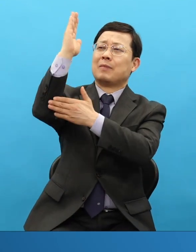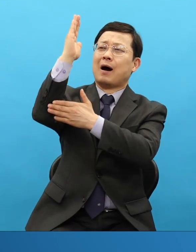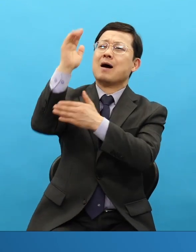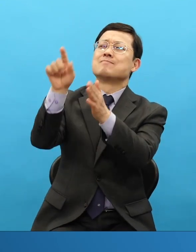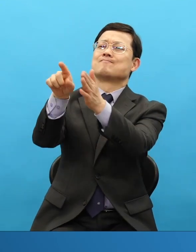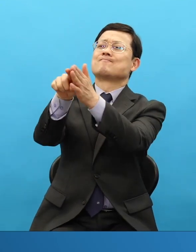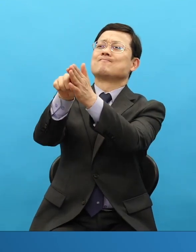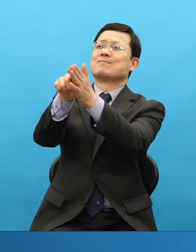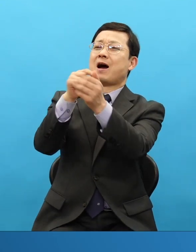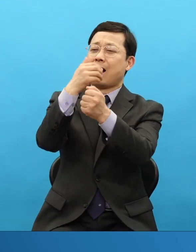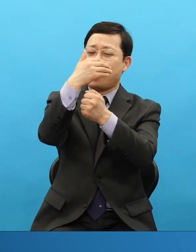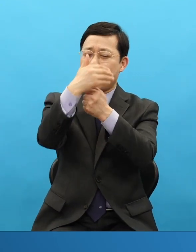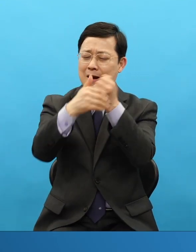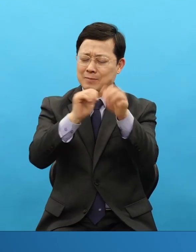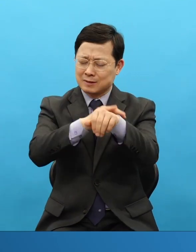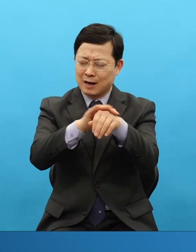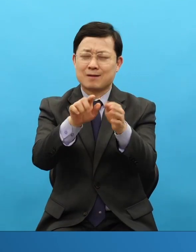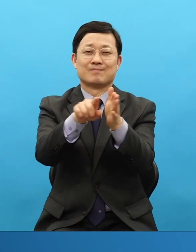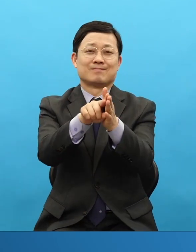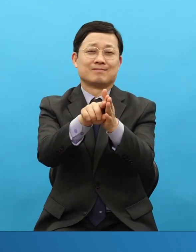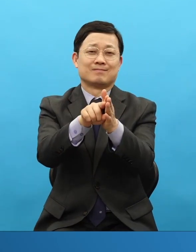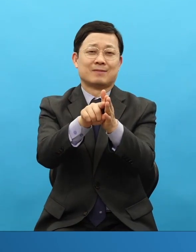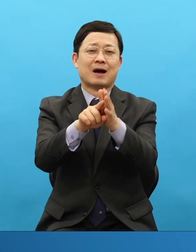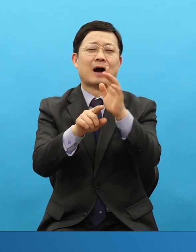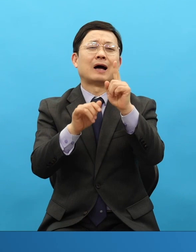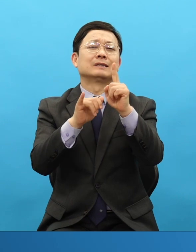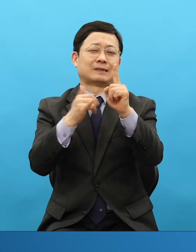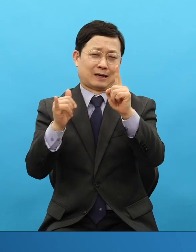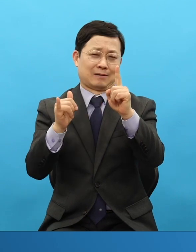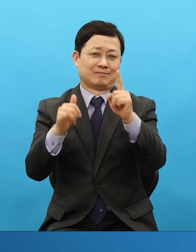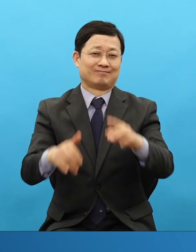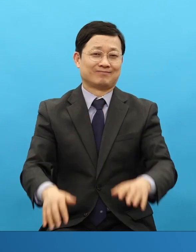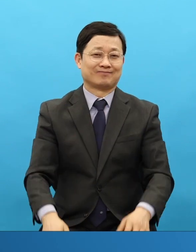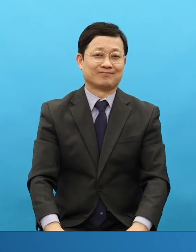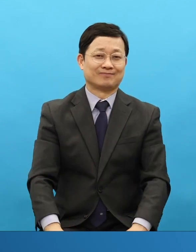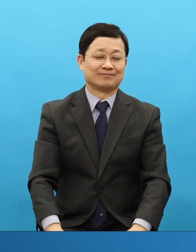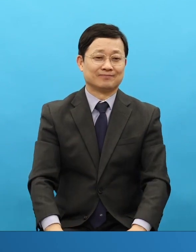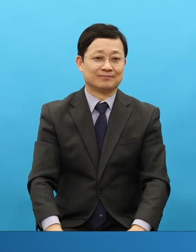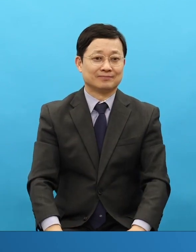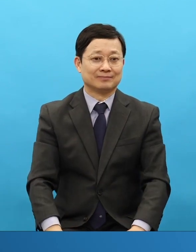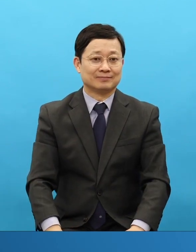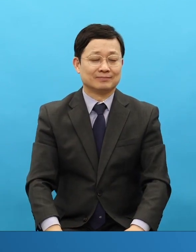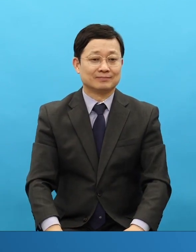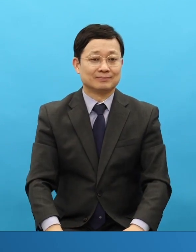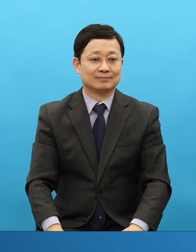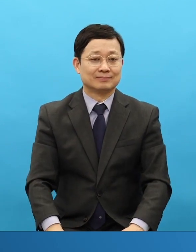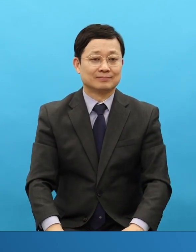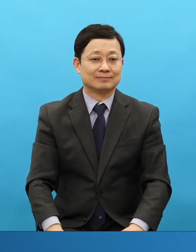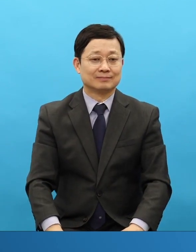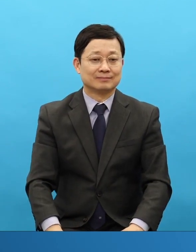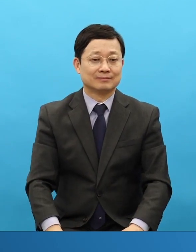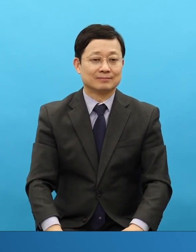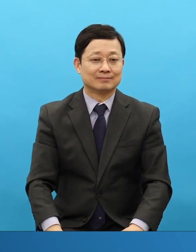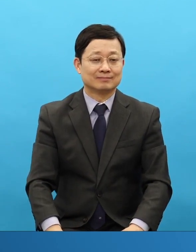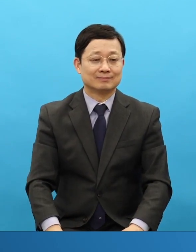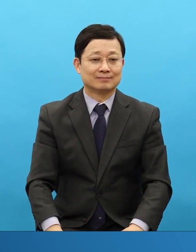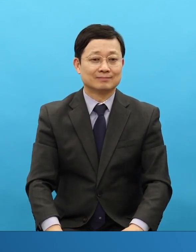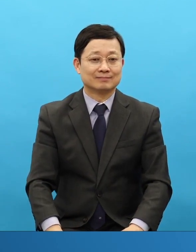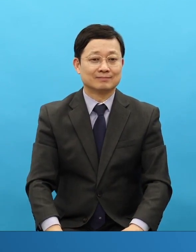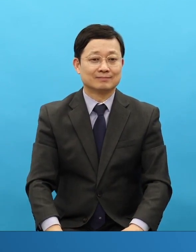in the Lord. 자, 이거 아는 인물이 나온 거예요. So the figure who knew this arose.